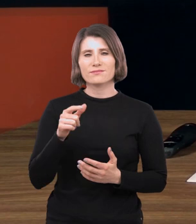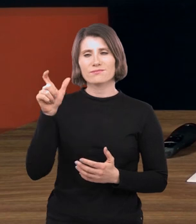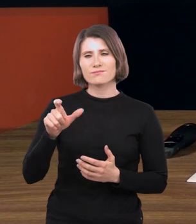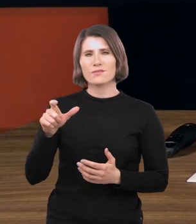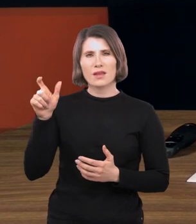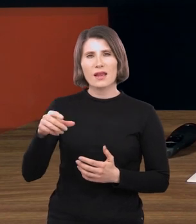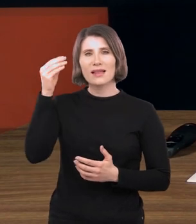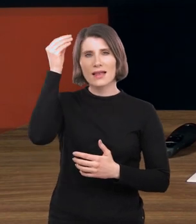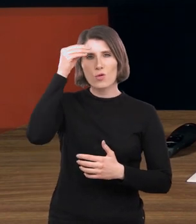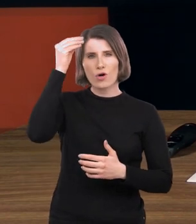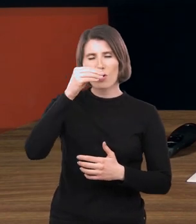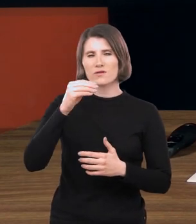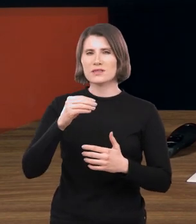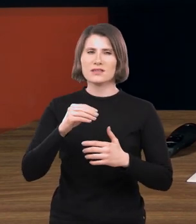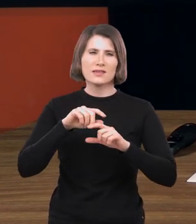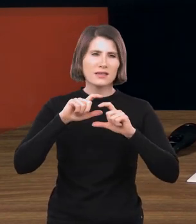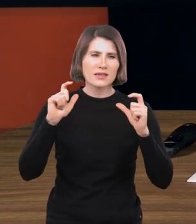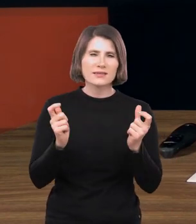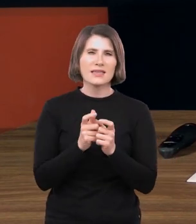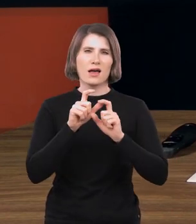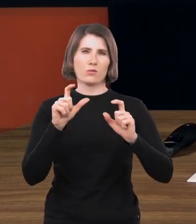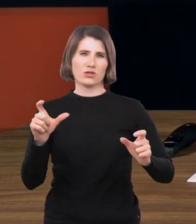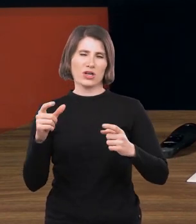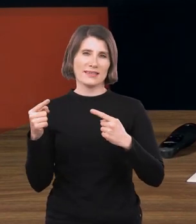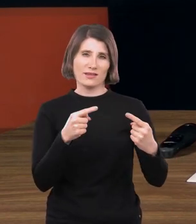naukowcy cały czas się spierają o to,